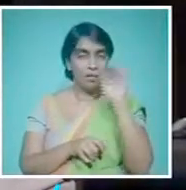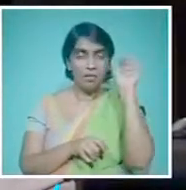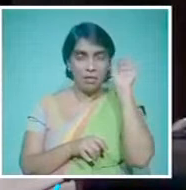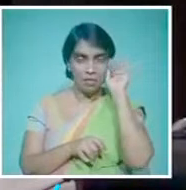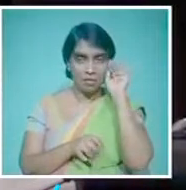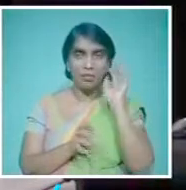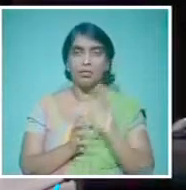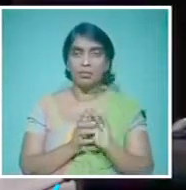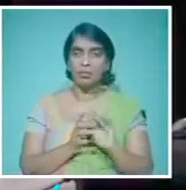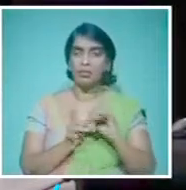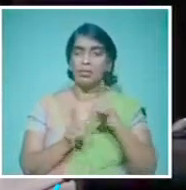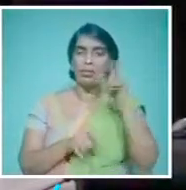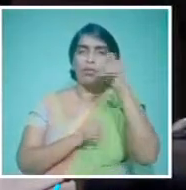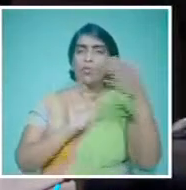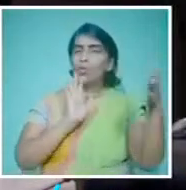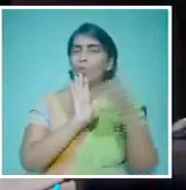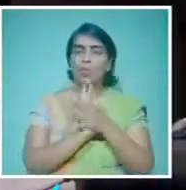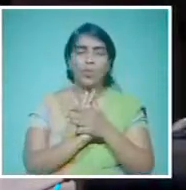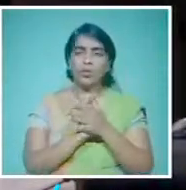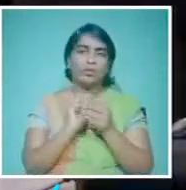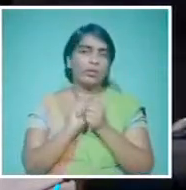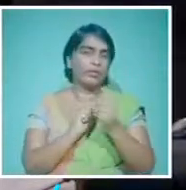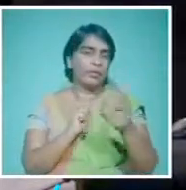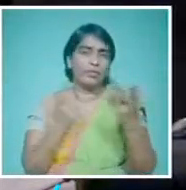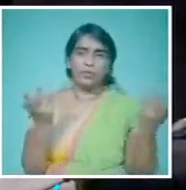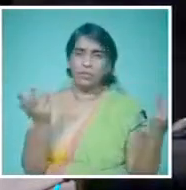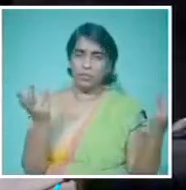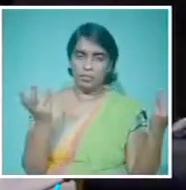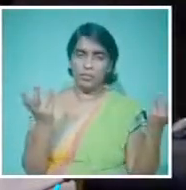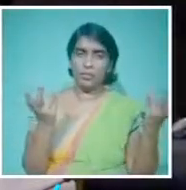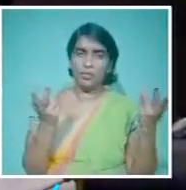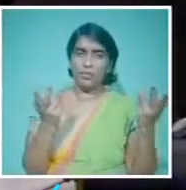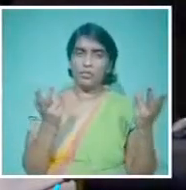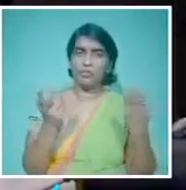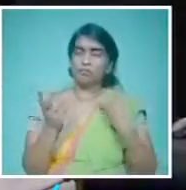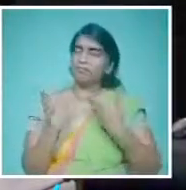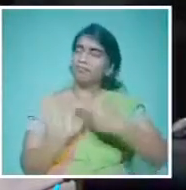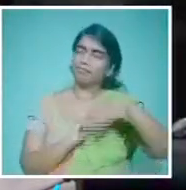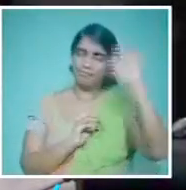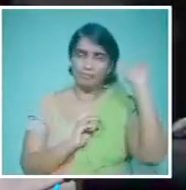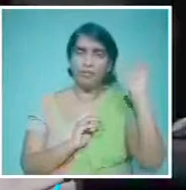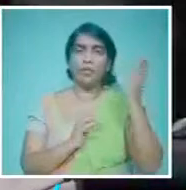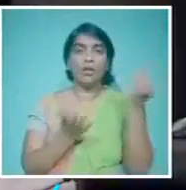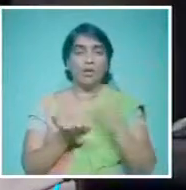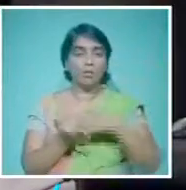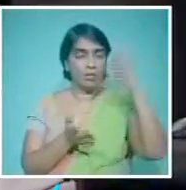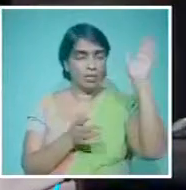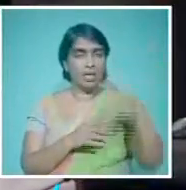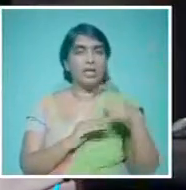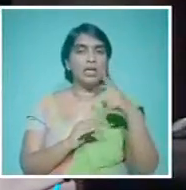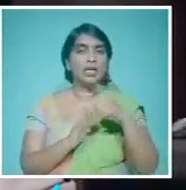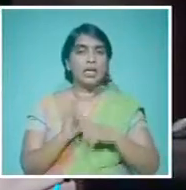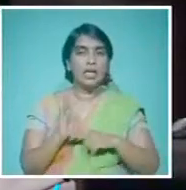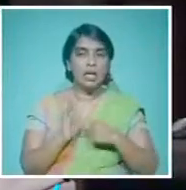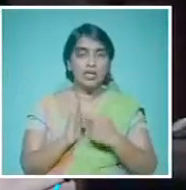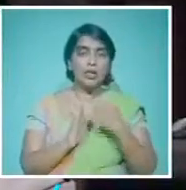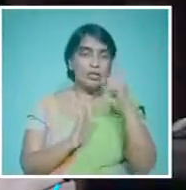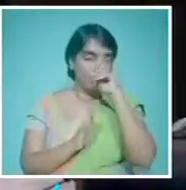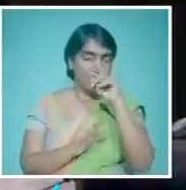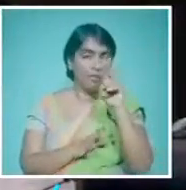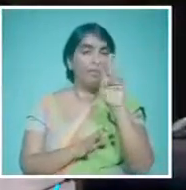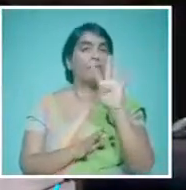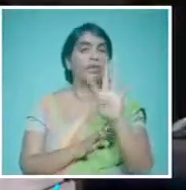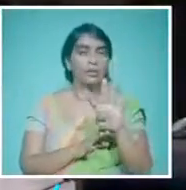Kaik kedinginnya, kadewa ura kaik kedeh. Yang nak iya no, aik kadewa no, ජනවාරි මාසෙම 24